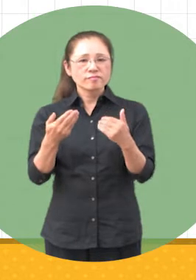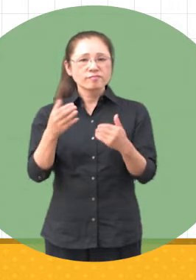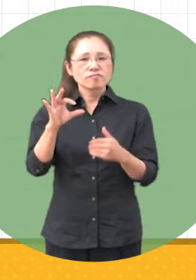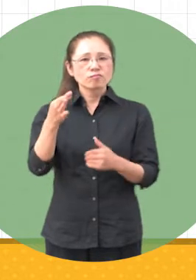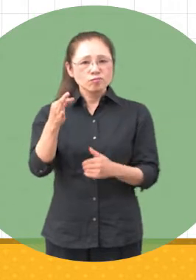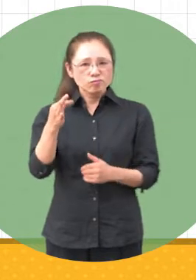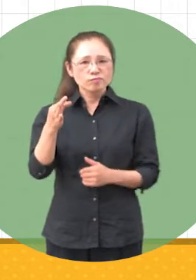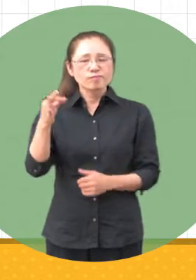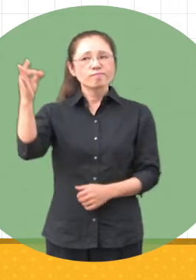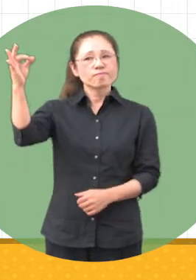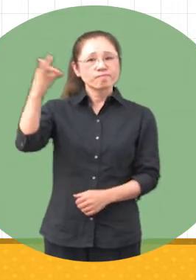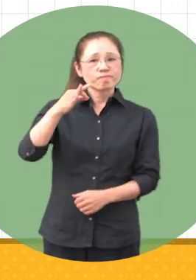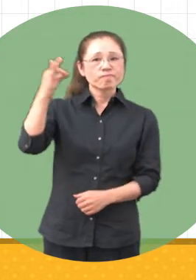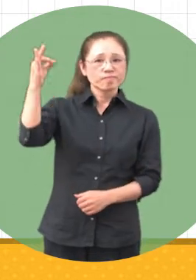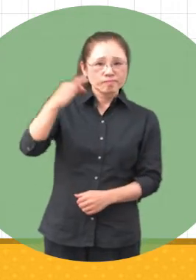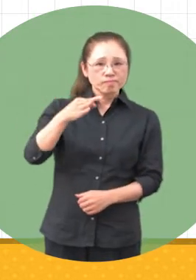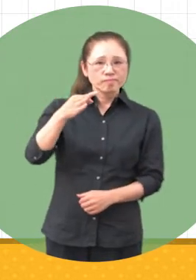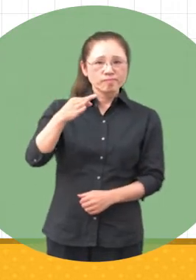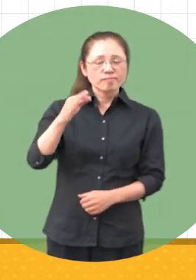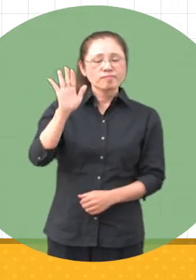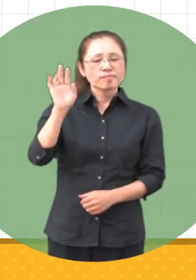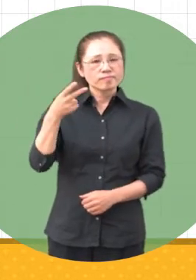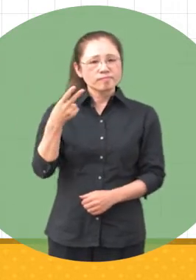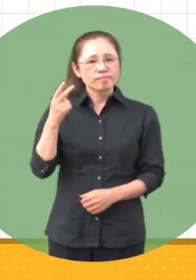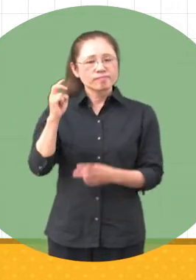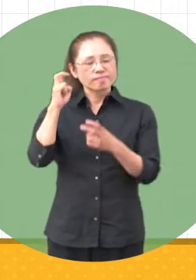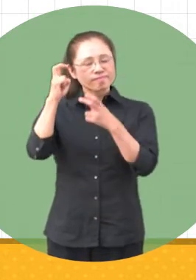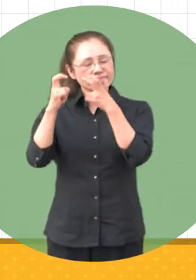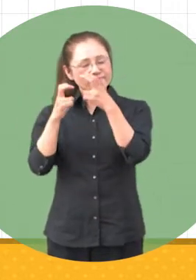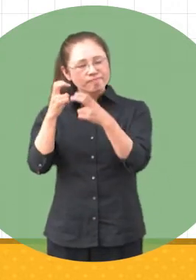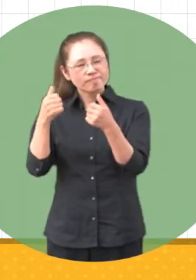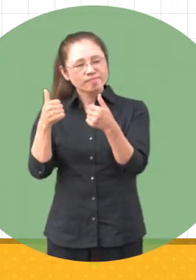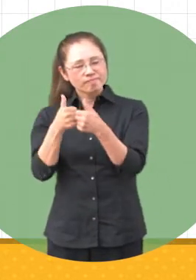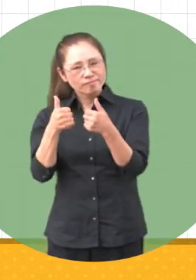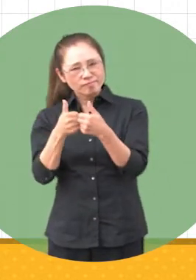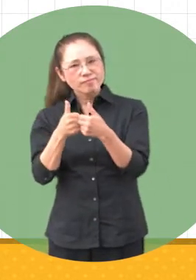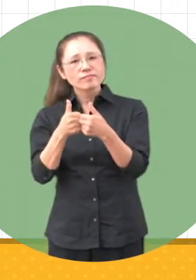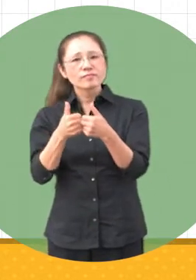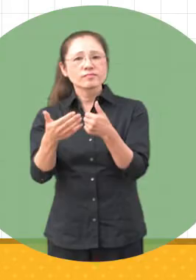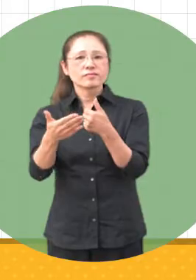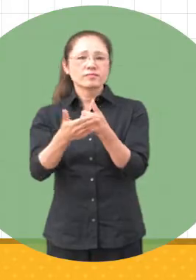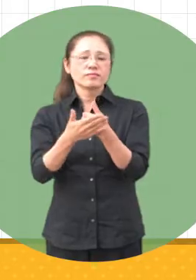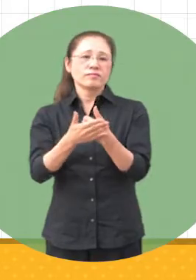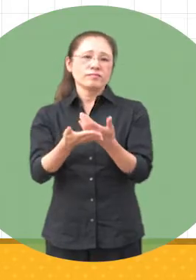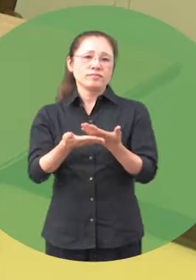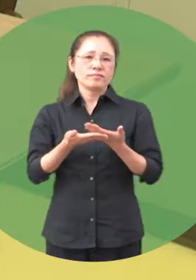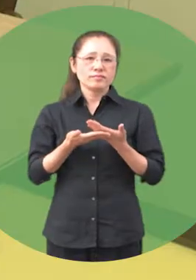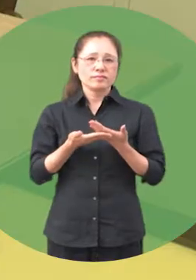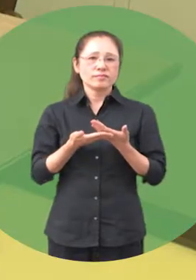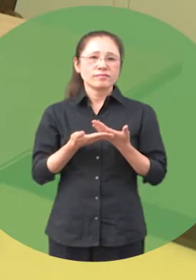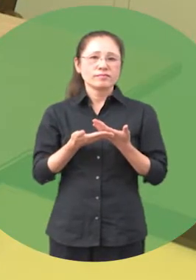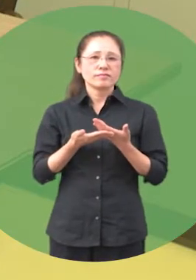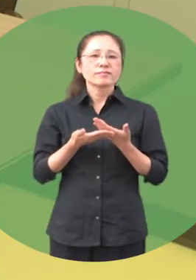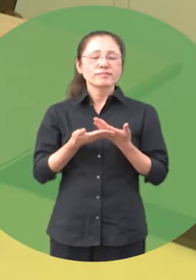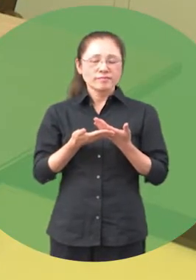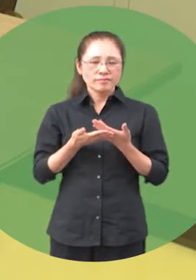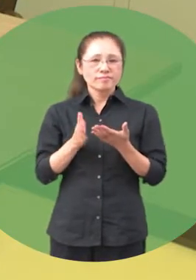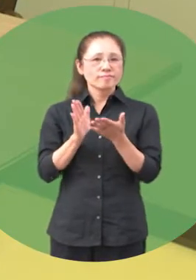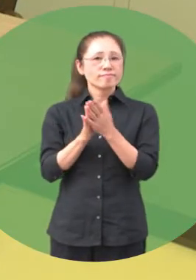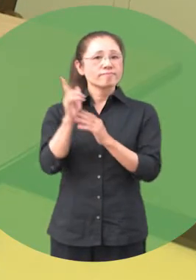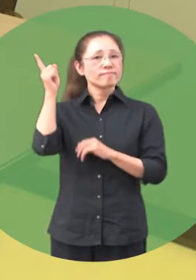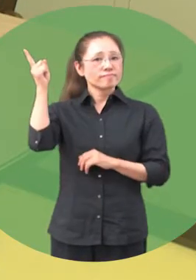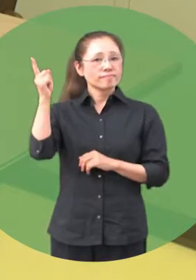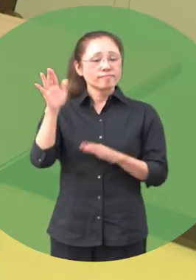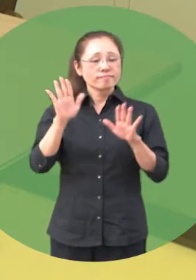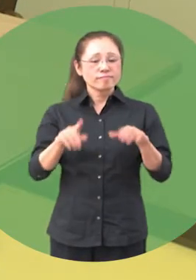費などの支給や受け入れ後の悩み相談など支援体制が充実しています。また県では